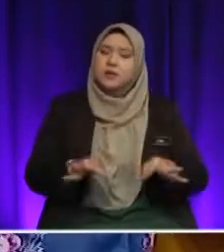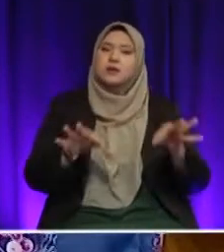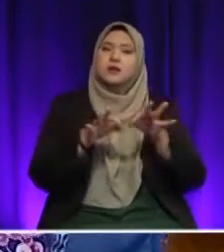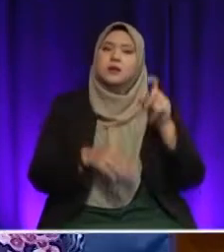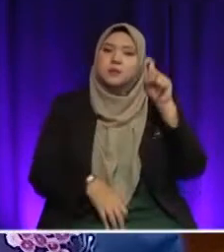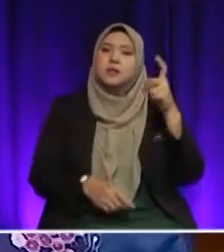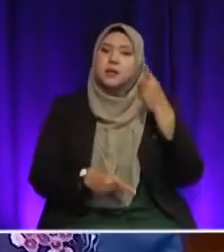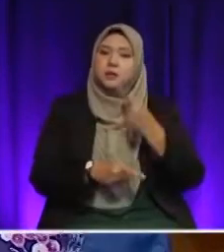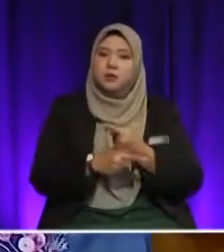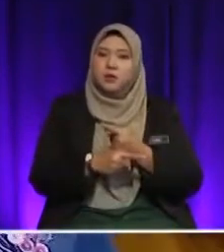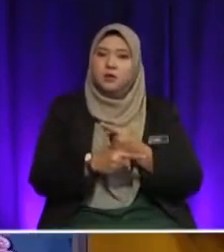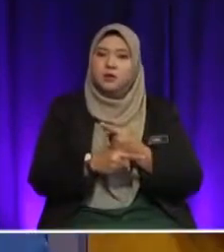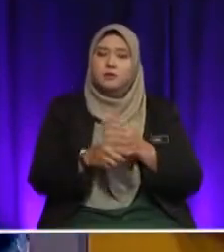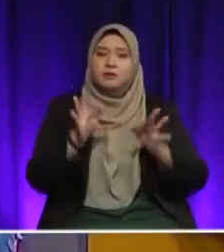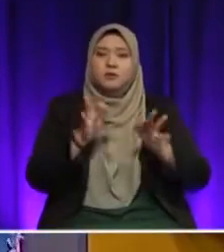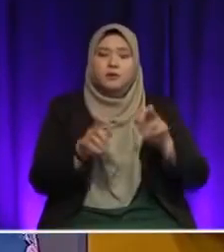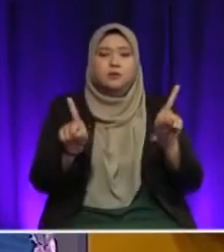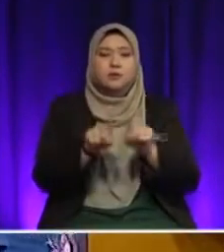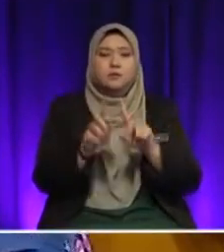bahasa Inggris